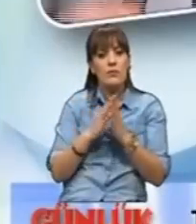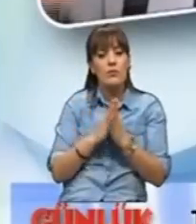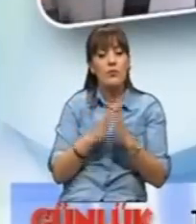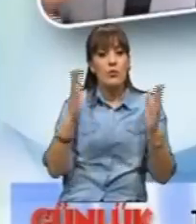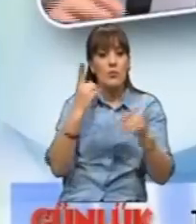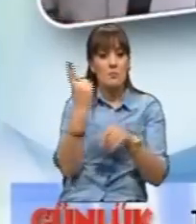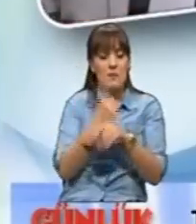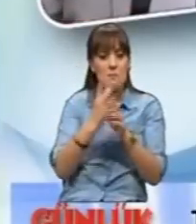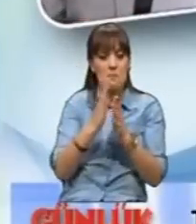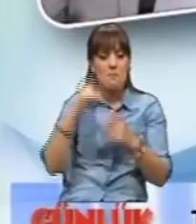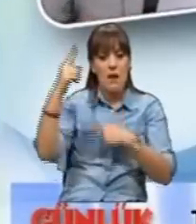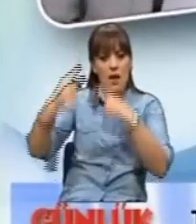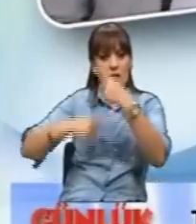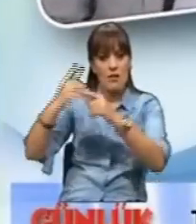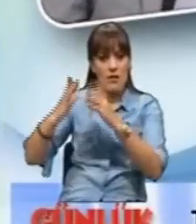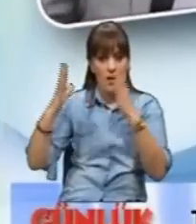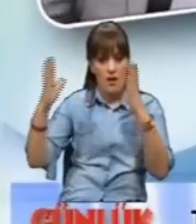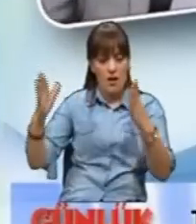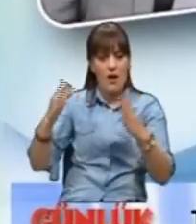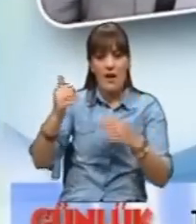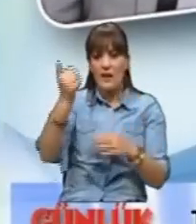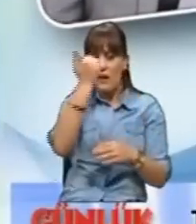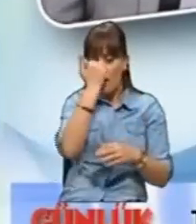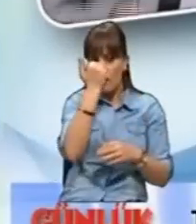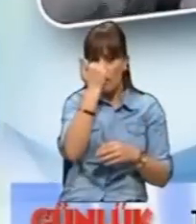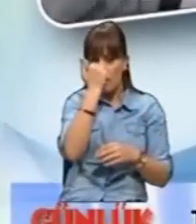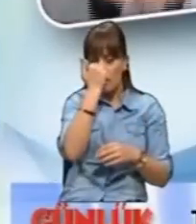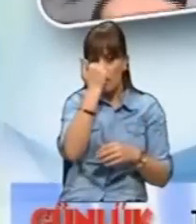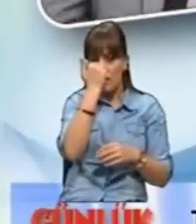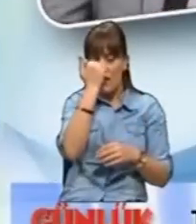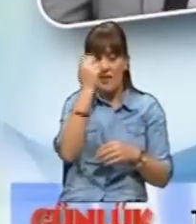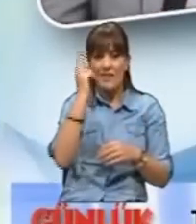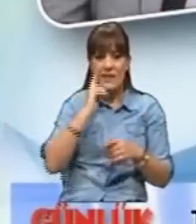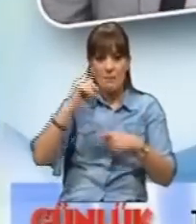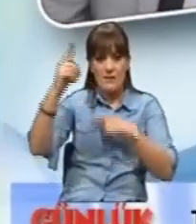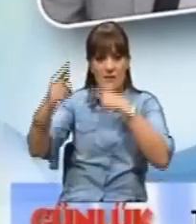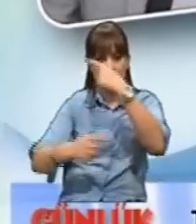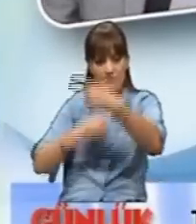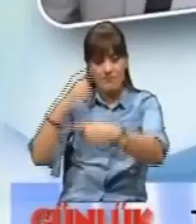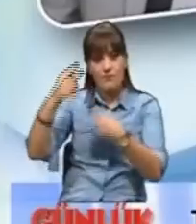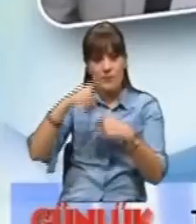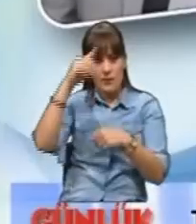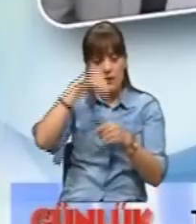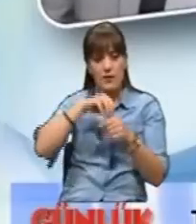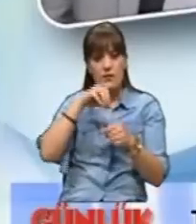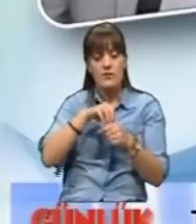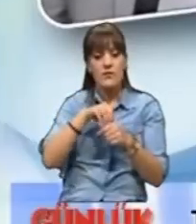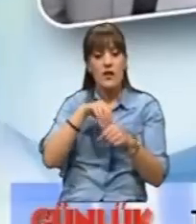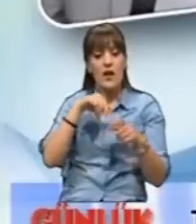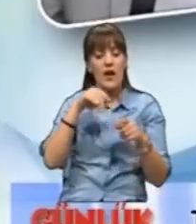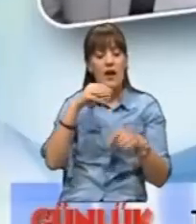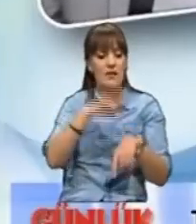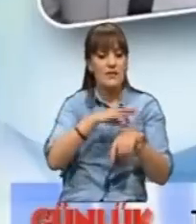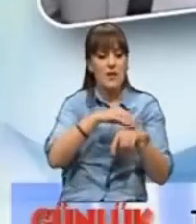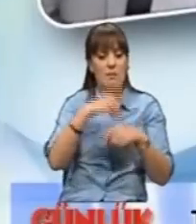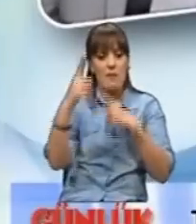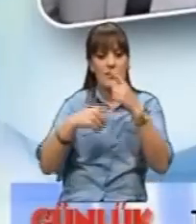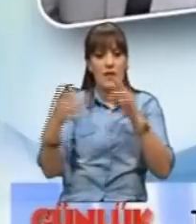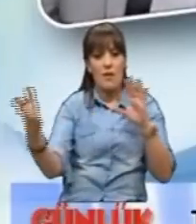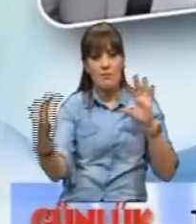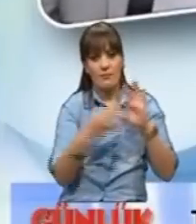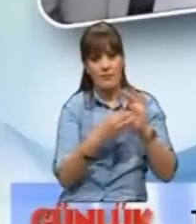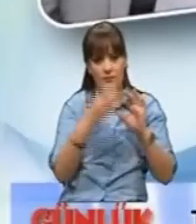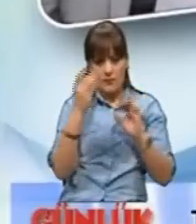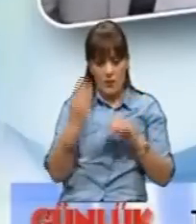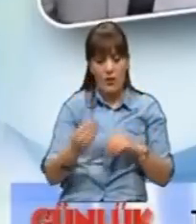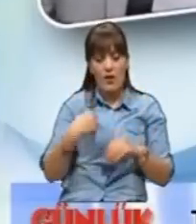büyük bir makine, işte kanı temizlemek için hastayı makineye bağlarlar.